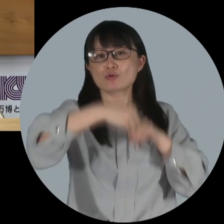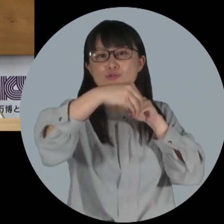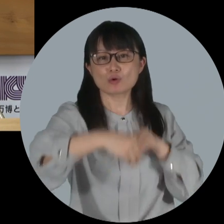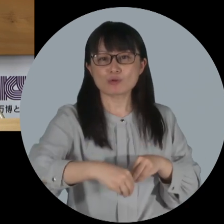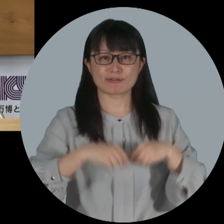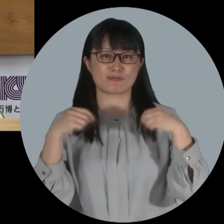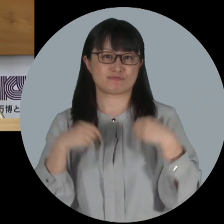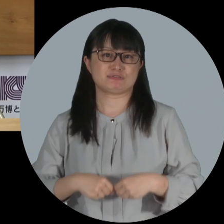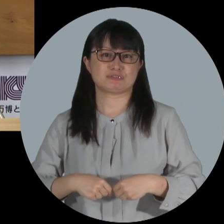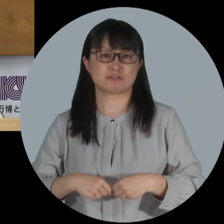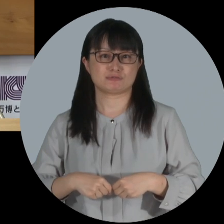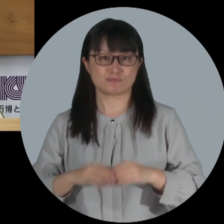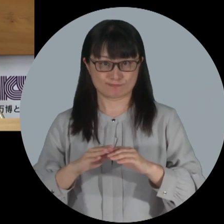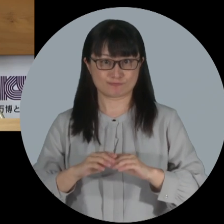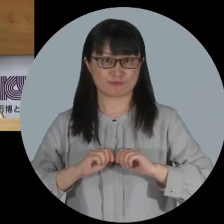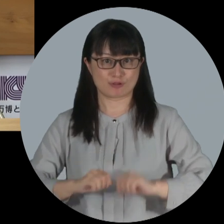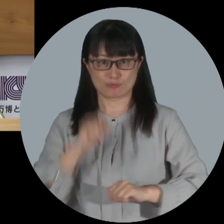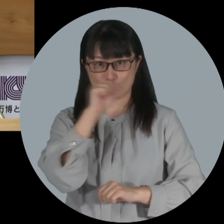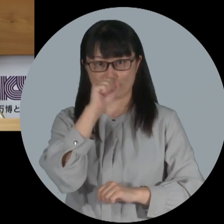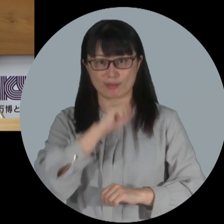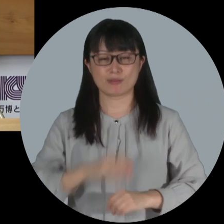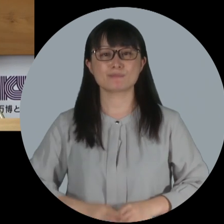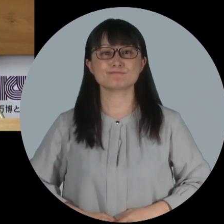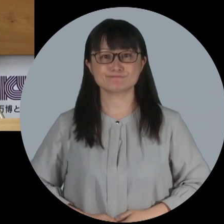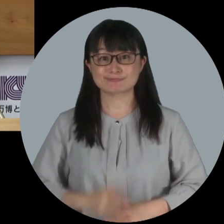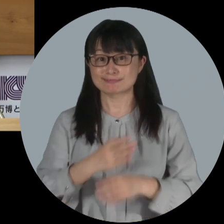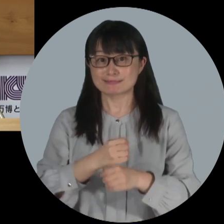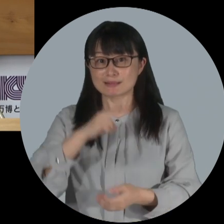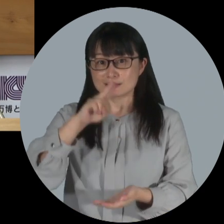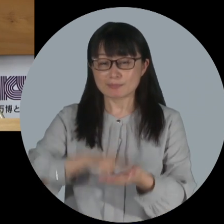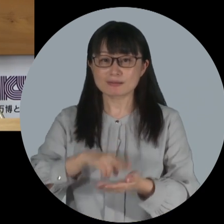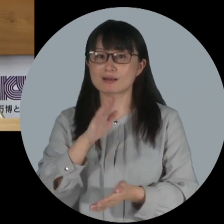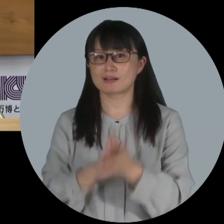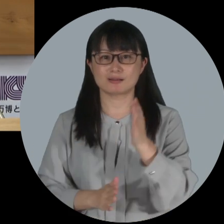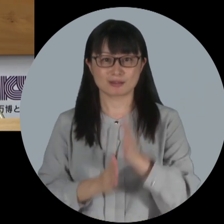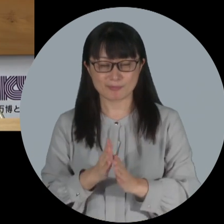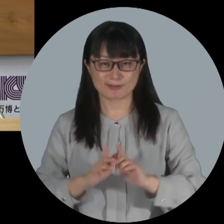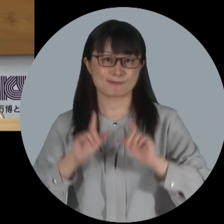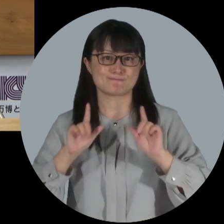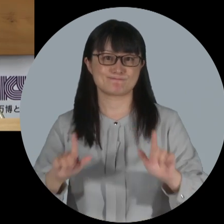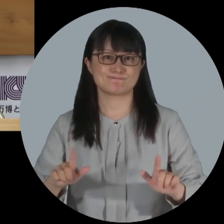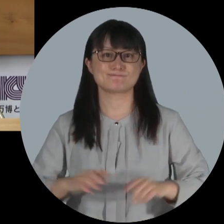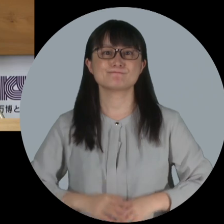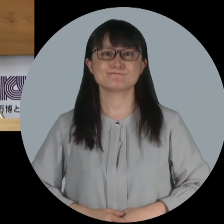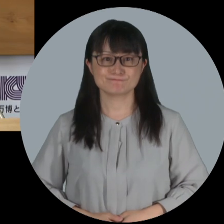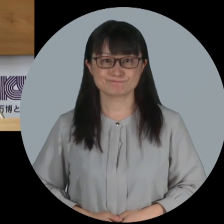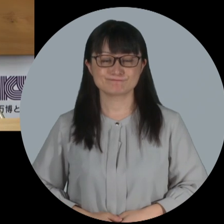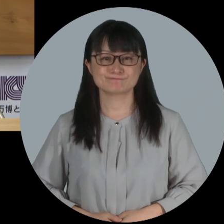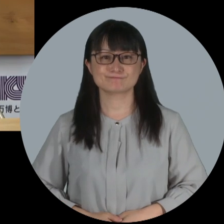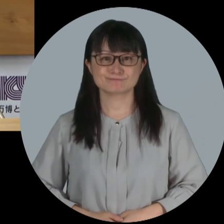ございます。それにつきましては日程が決まり次第改めてお知らせをいたしますので、取材